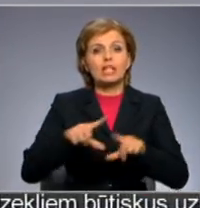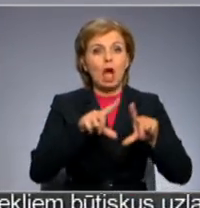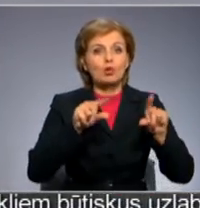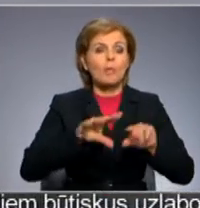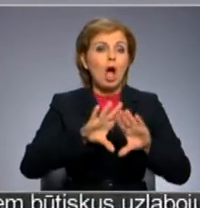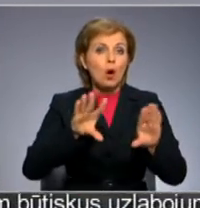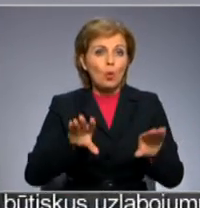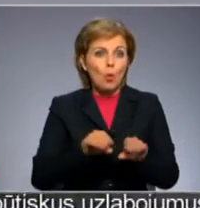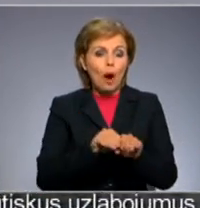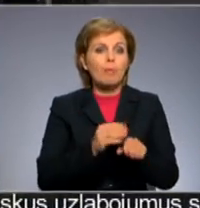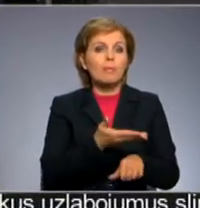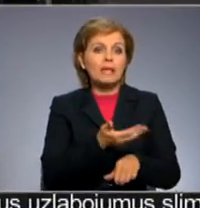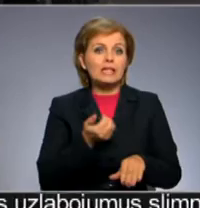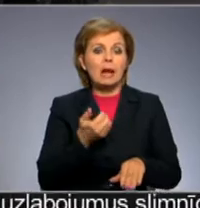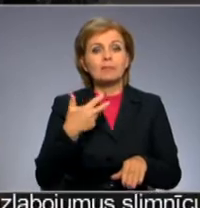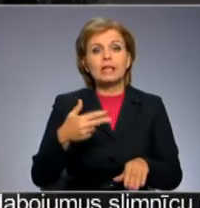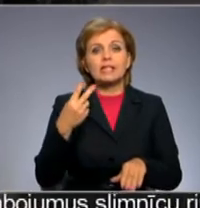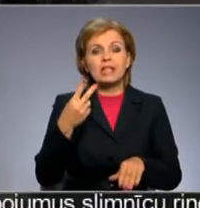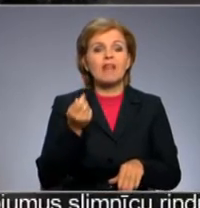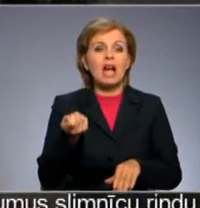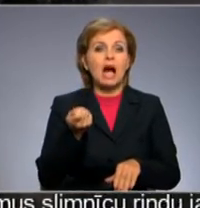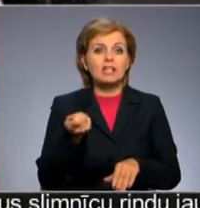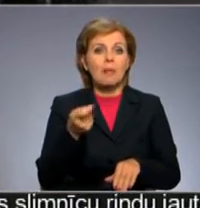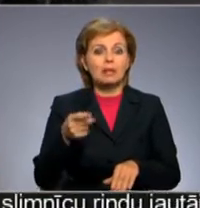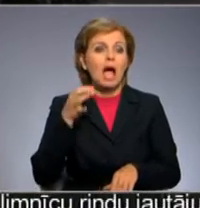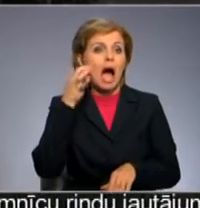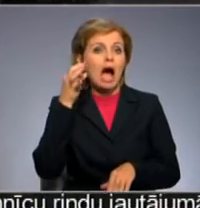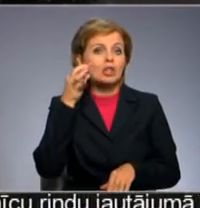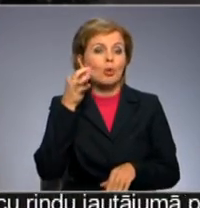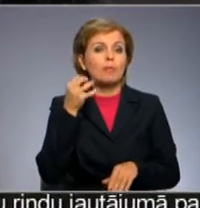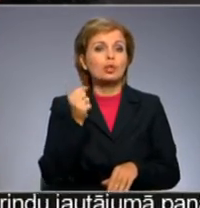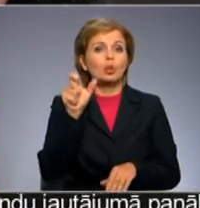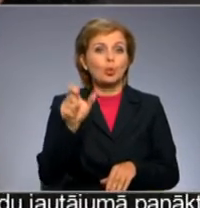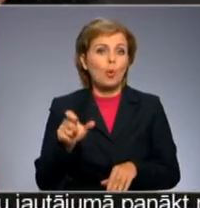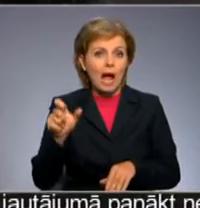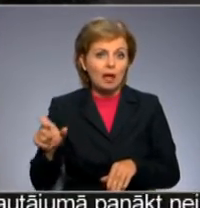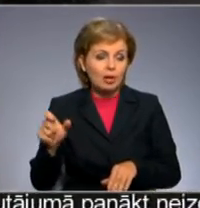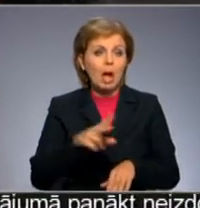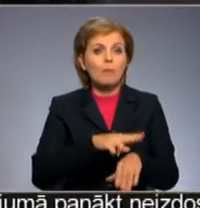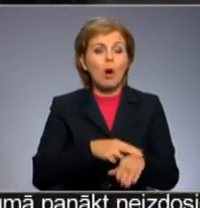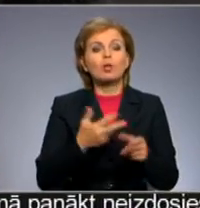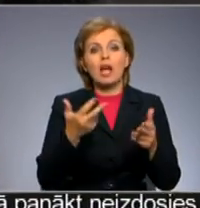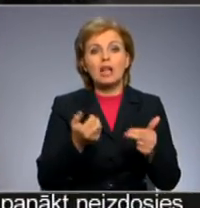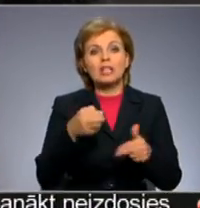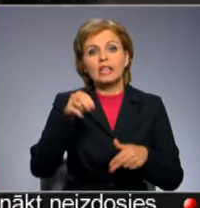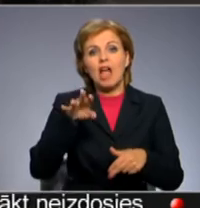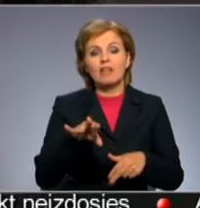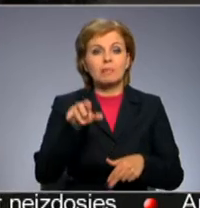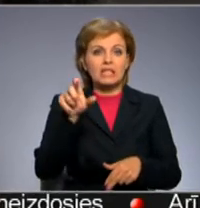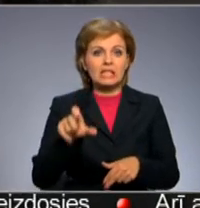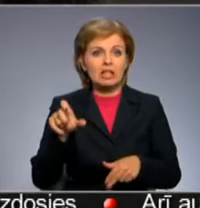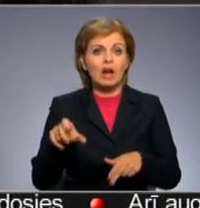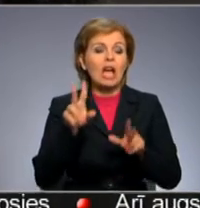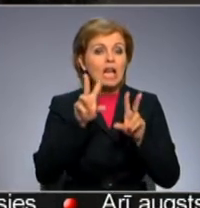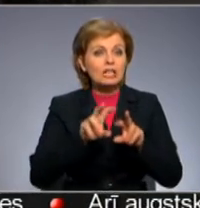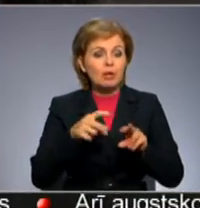Kopumā viņiem tika izņemti 32 kases aparātu un par aizdomām turētajiem policija atzinus 19 cilvēkus.